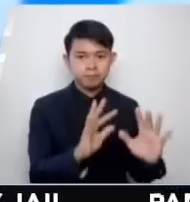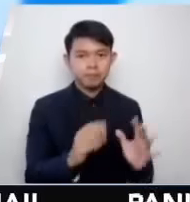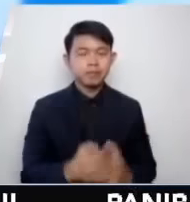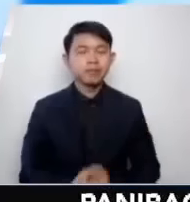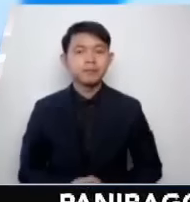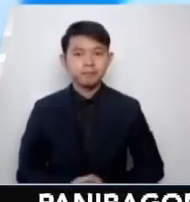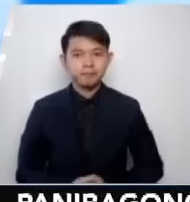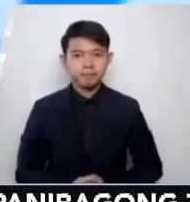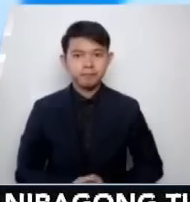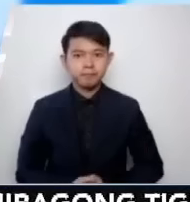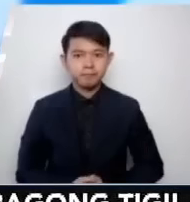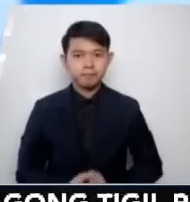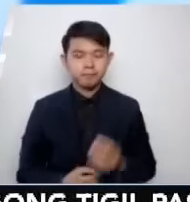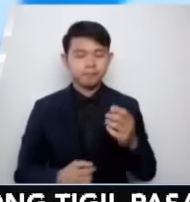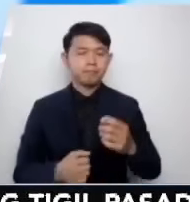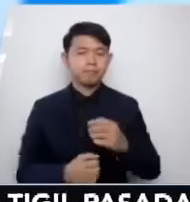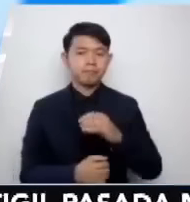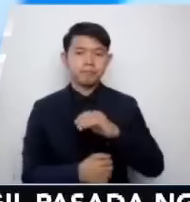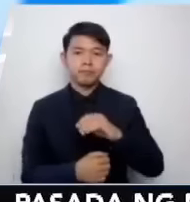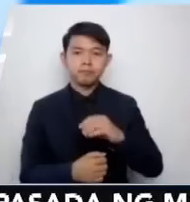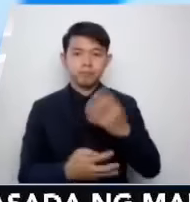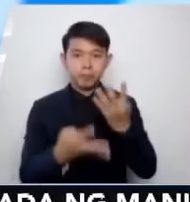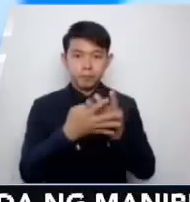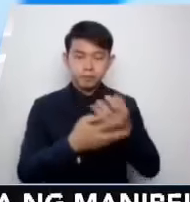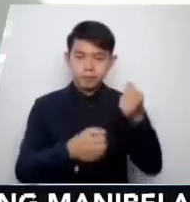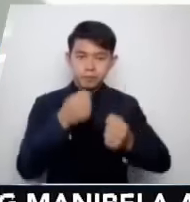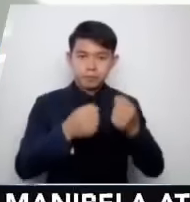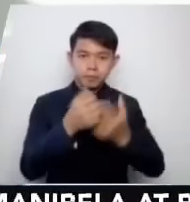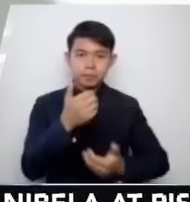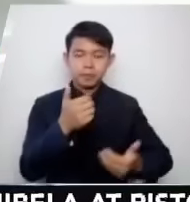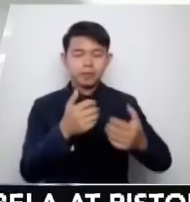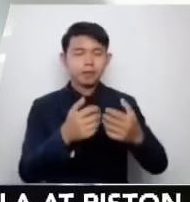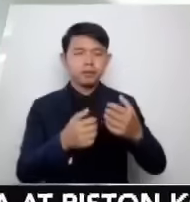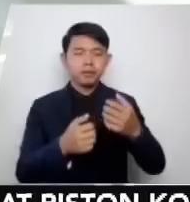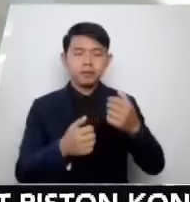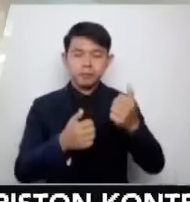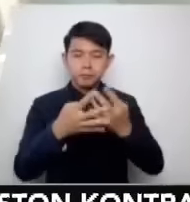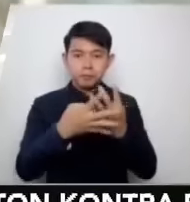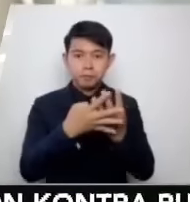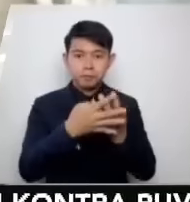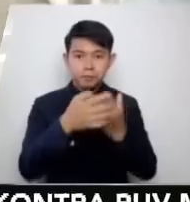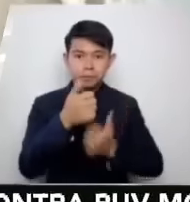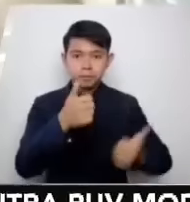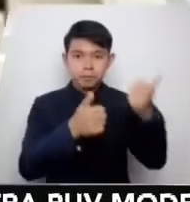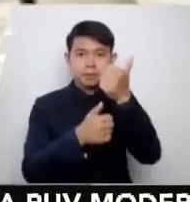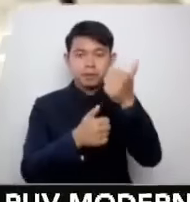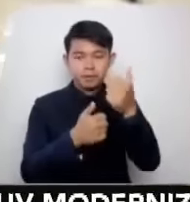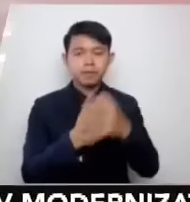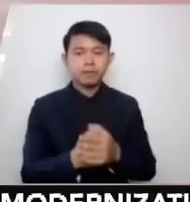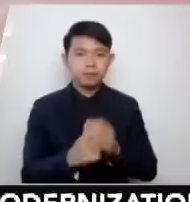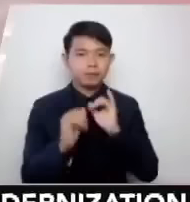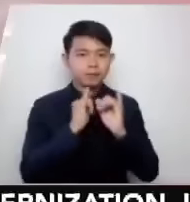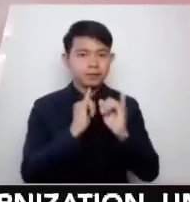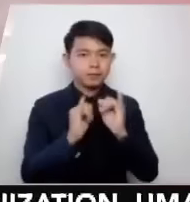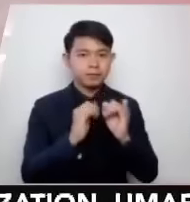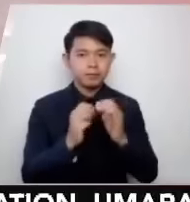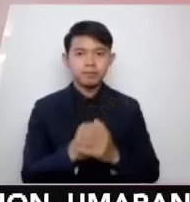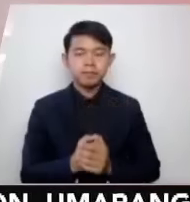Superintendent J-Rex Bustinera. Magandang umaga po, sir, at welcome sa Balitang Hali. Magandang umaga po sa ating